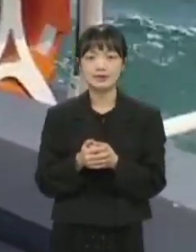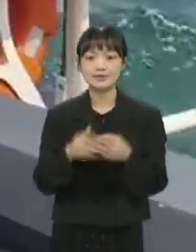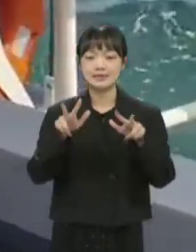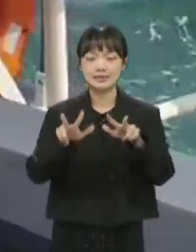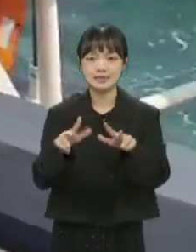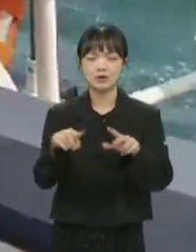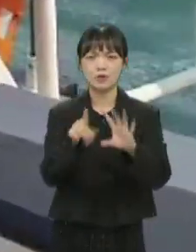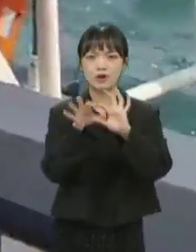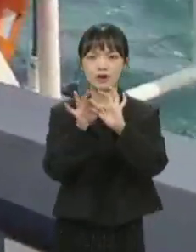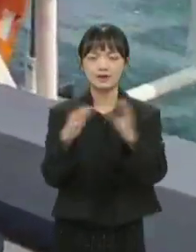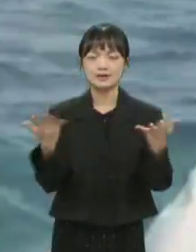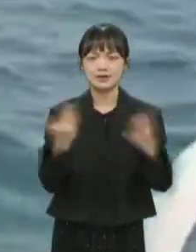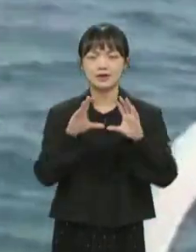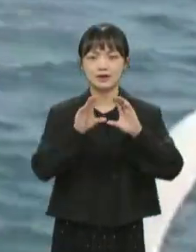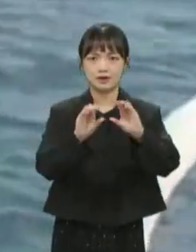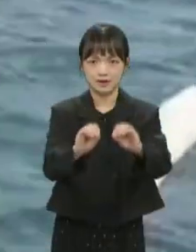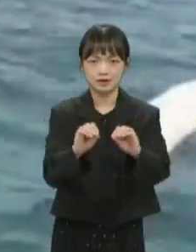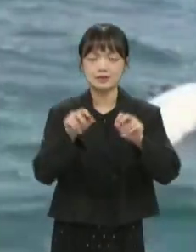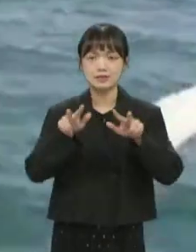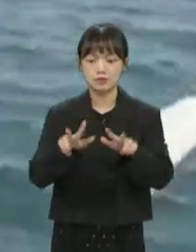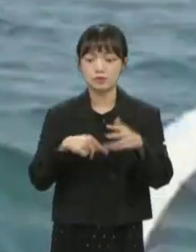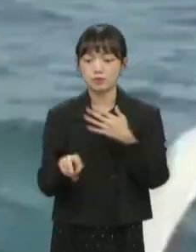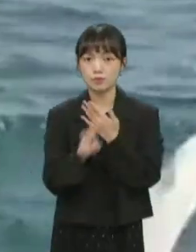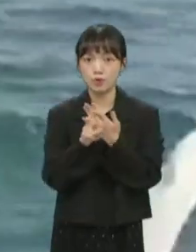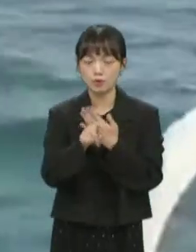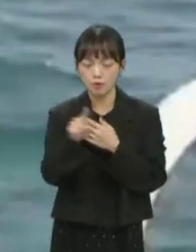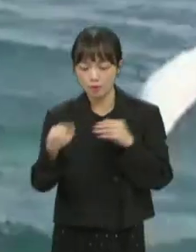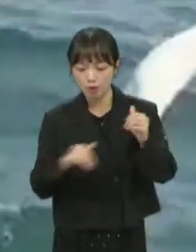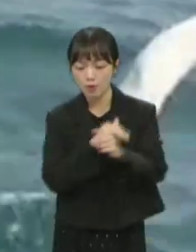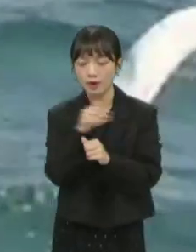중대제안 여부 등을 조사하고 있습니다